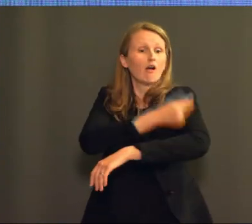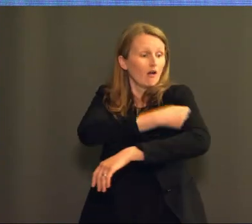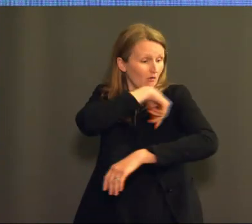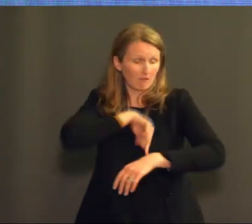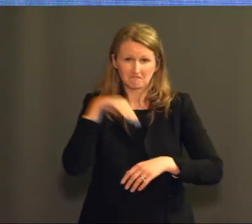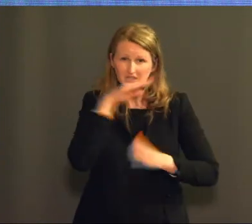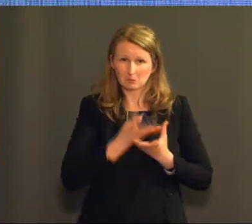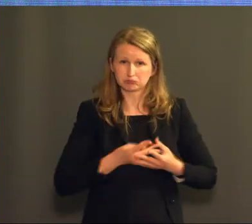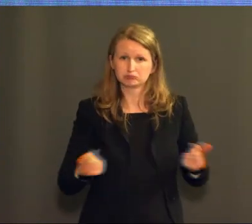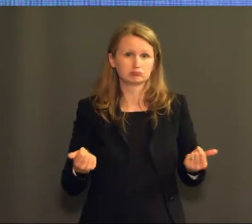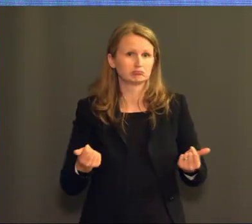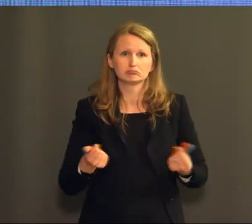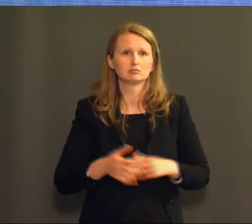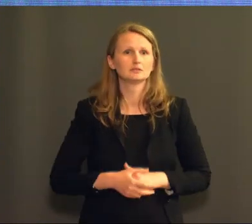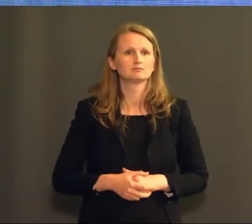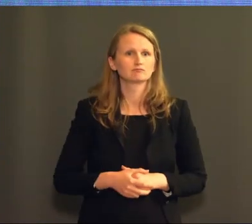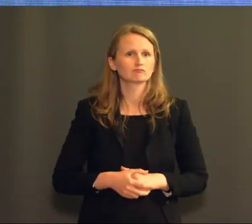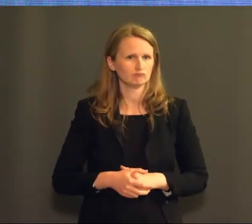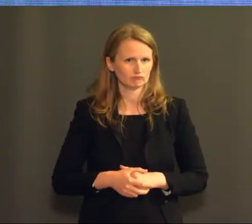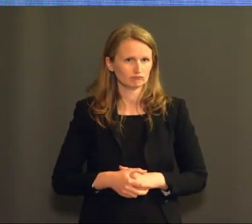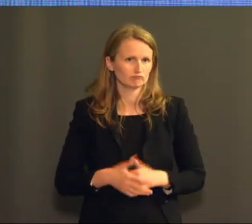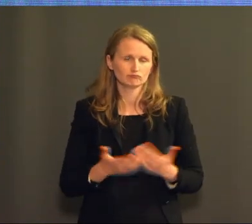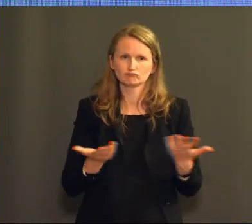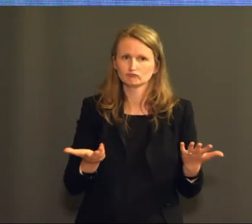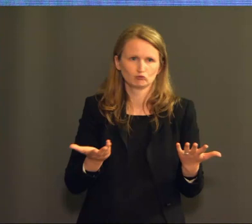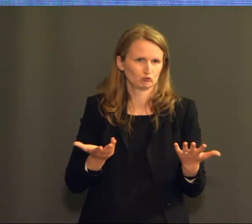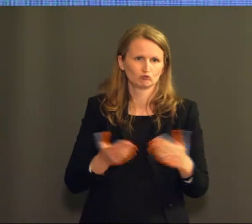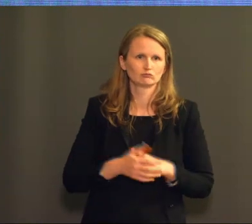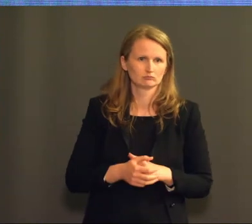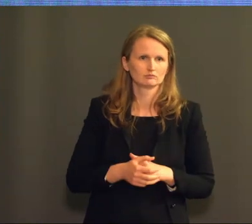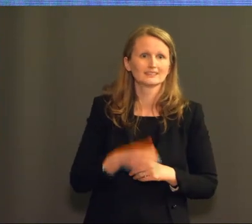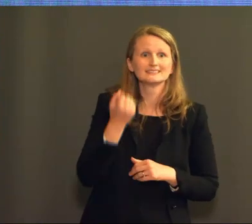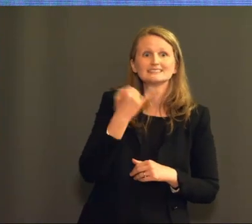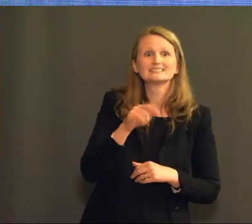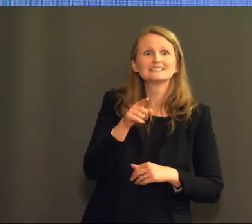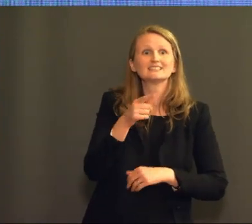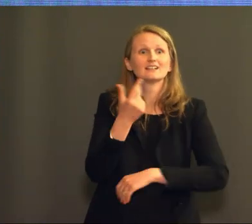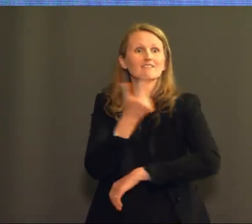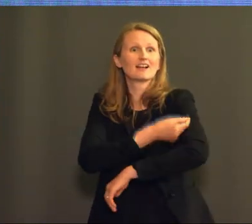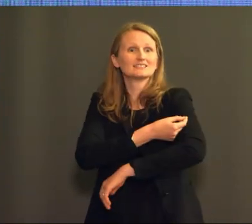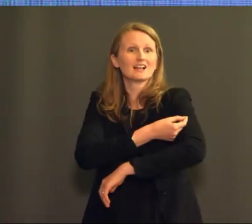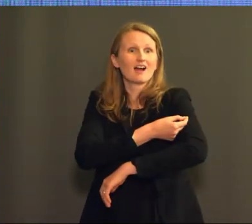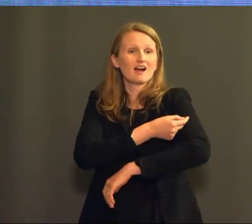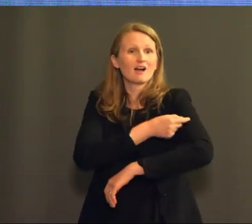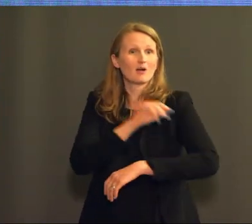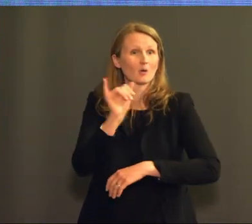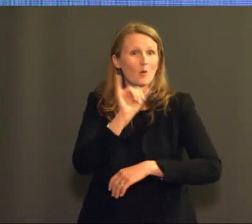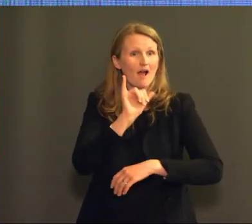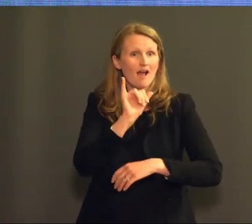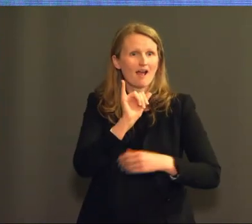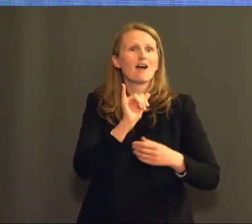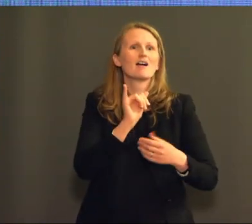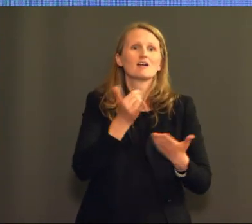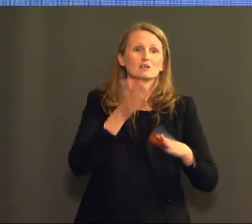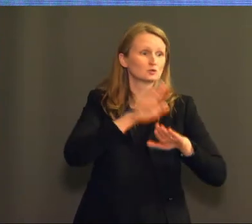La vaccination n'a d'ailleurs aucun impact ni sur la fertilité des femmes, ni sur la fertilité des